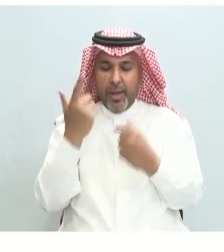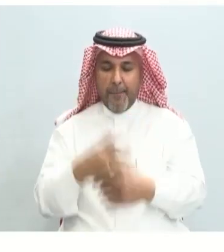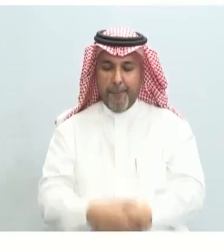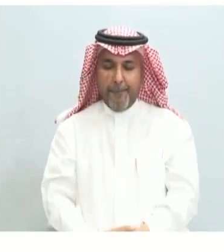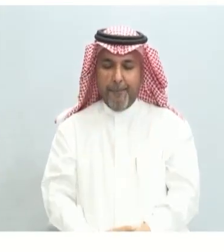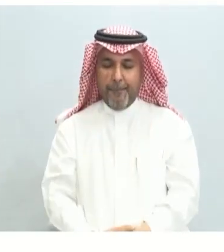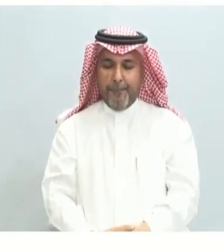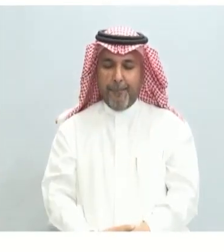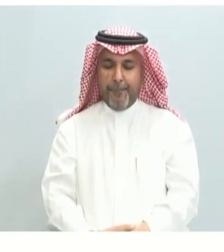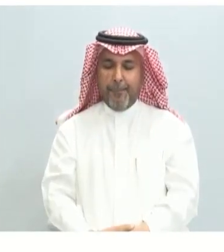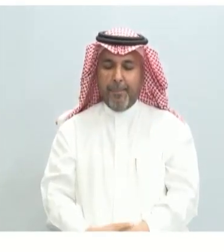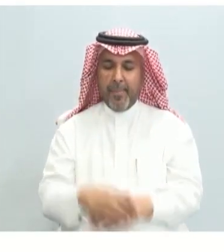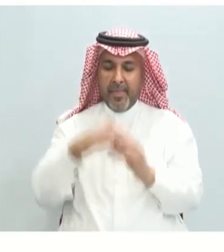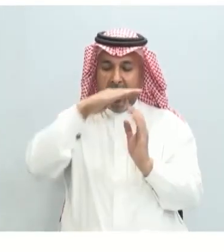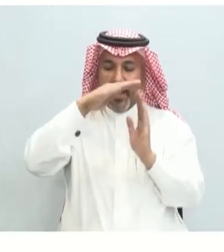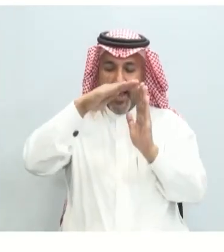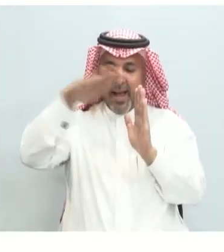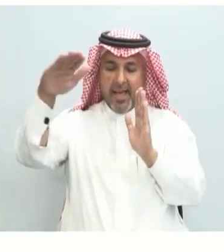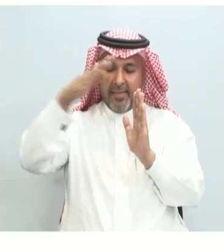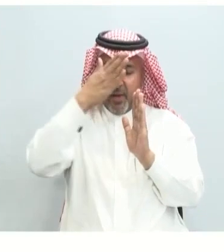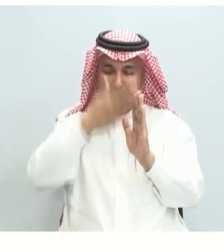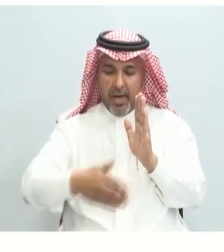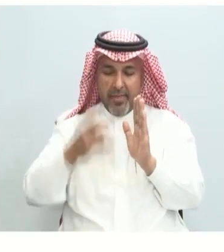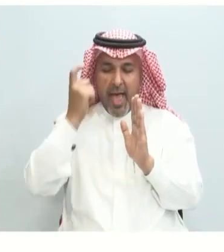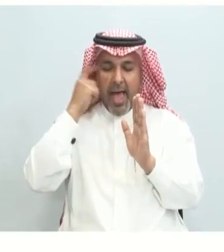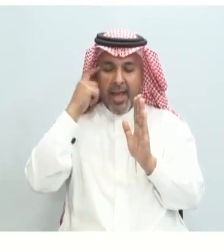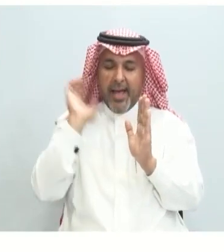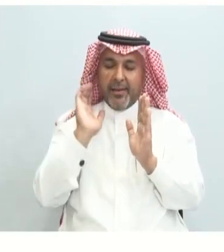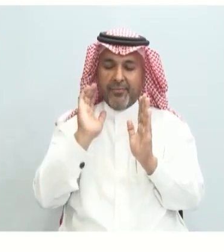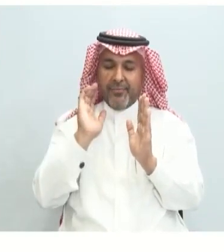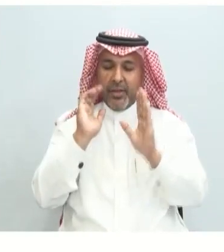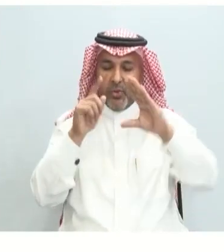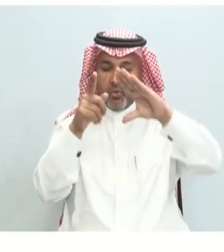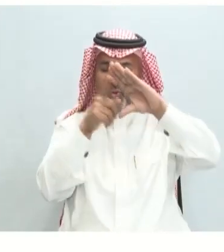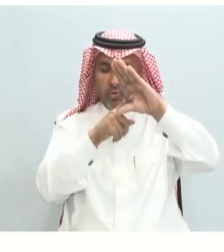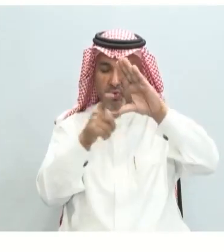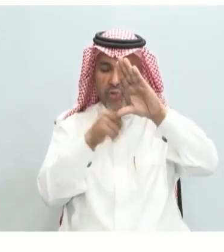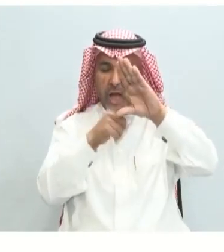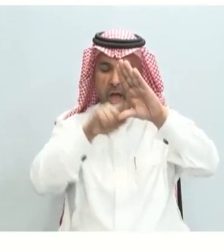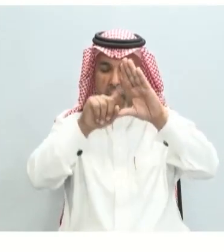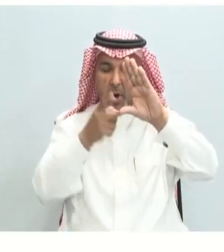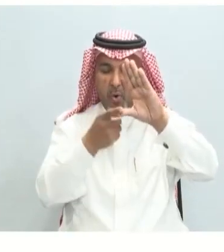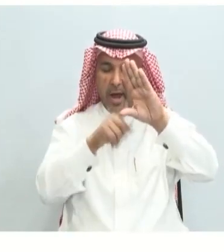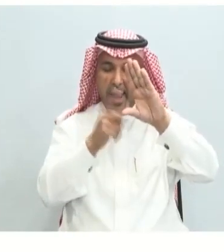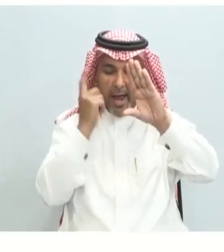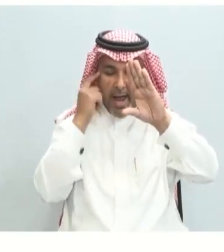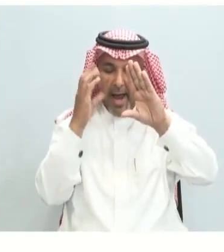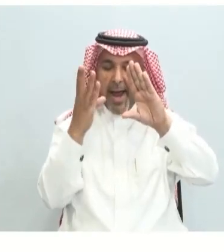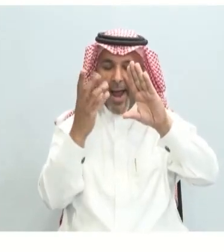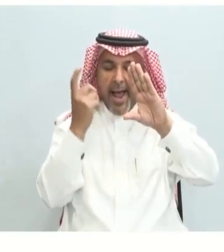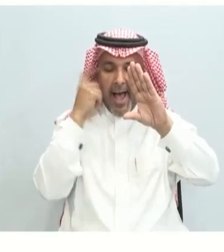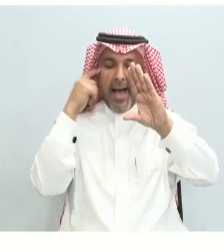الضلع هذا اللي موجود في هذا المكان هذا الضلع المفقود اللي هو ايجاد البعد بين السلحفاه والسمكه